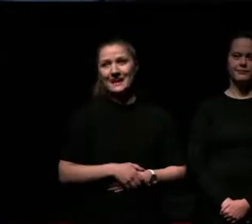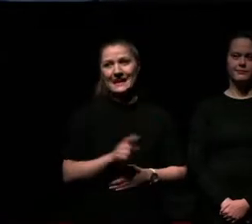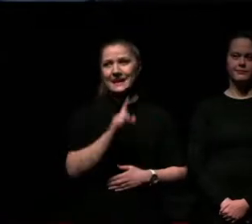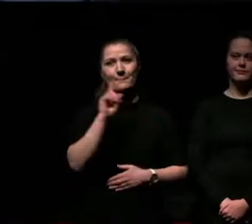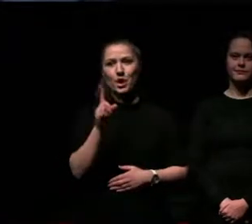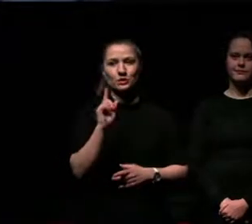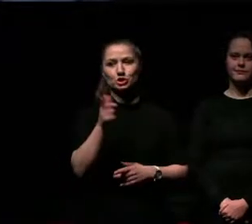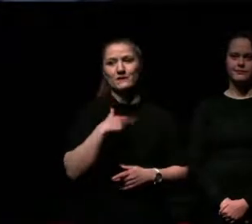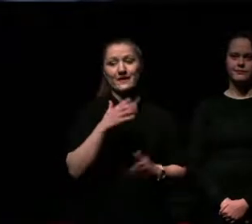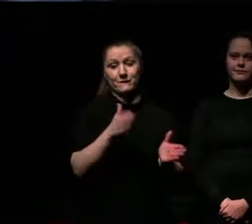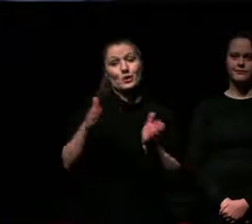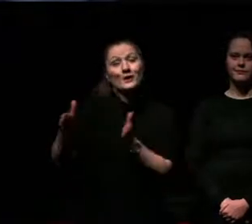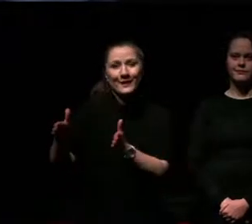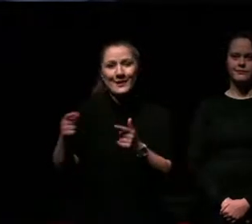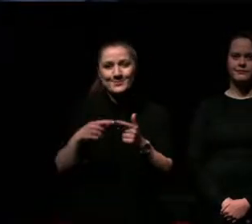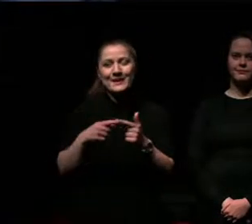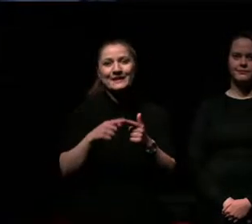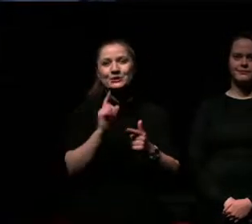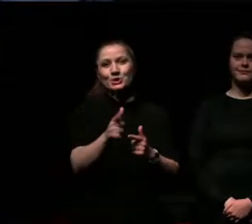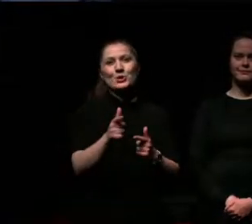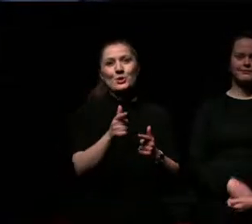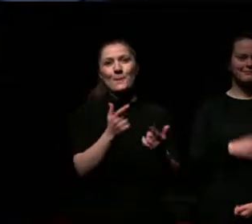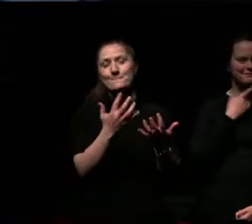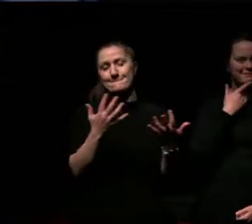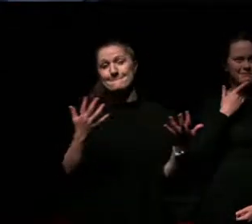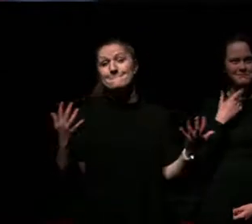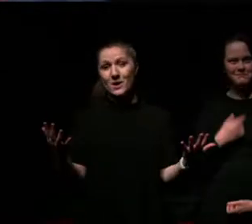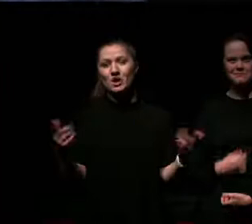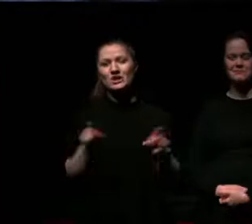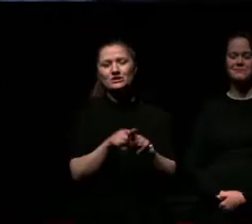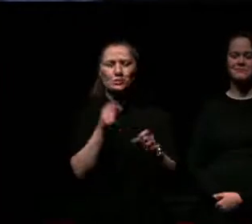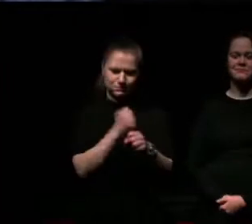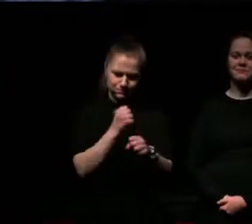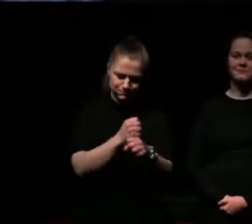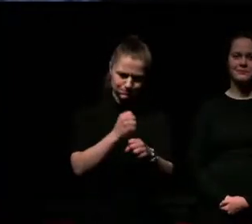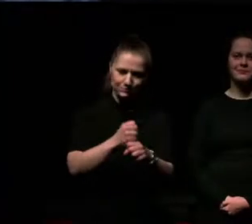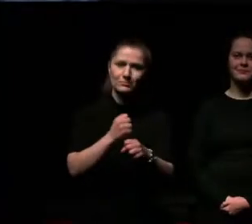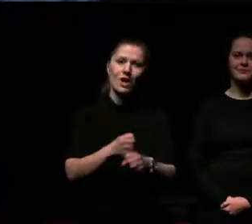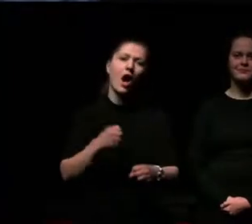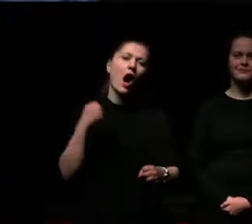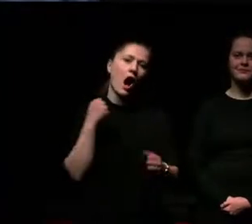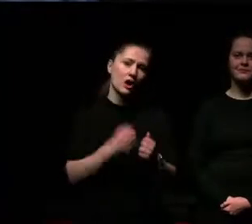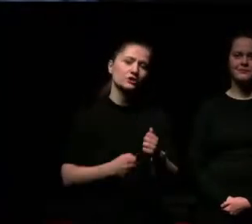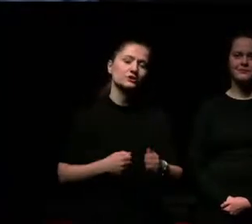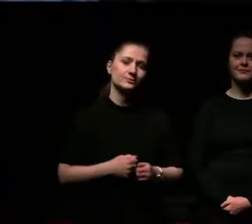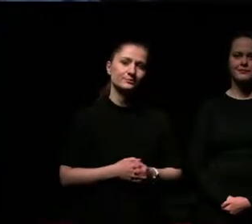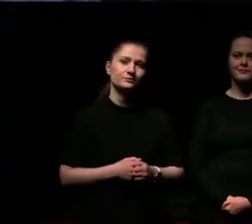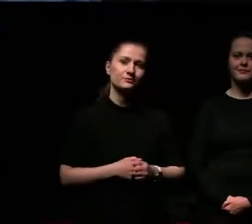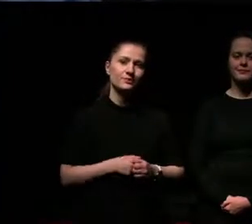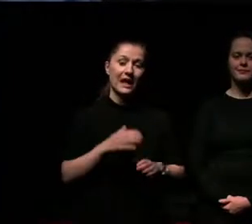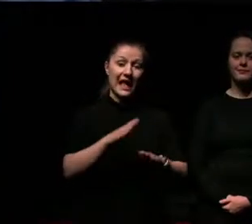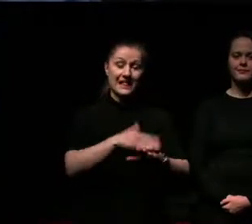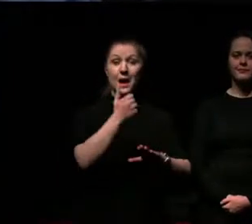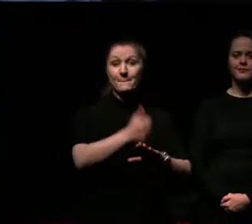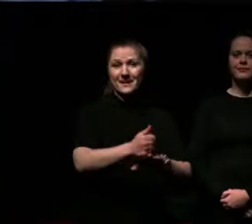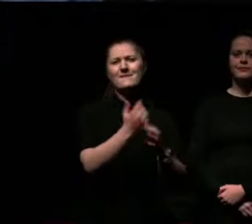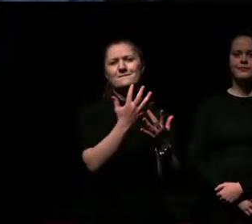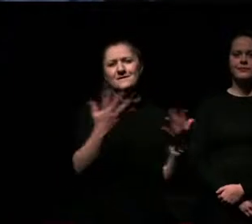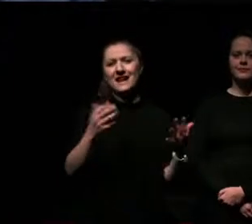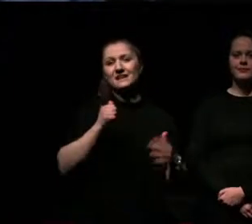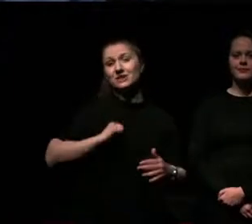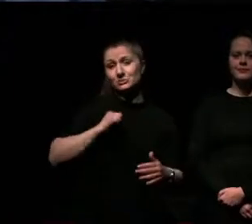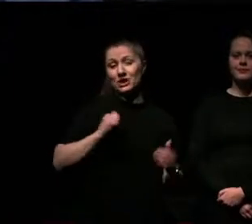kom, men fordi det er mange som jobber veldig hardt. Det har blitt etablert flere